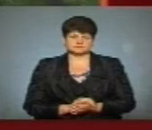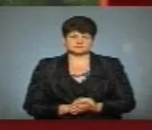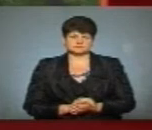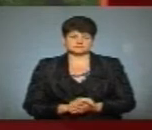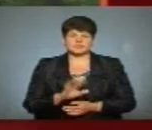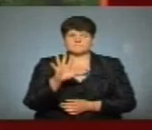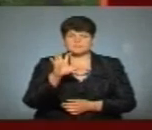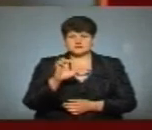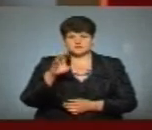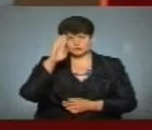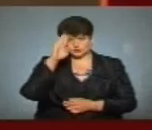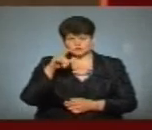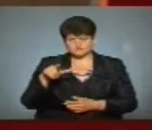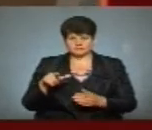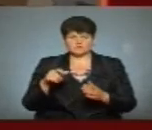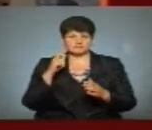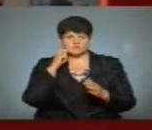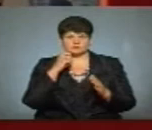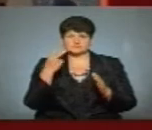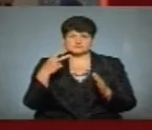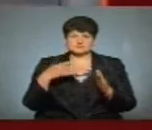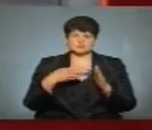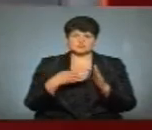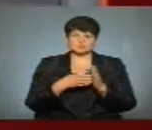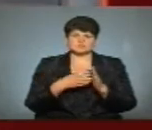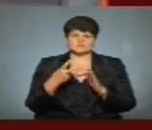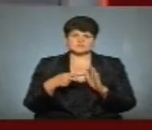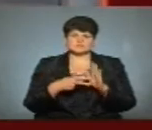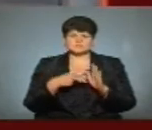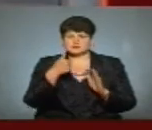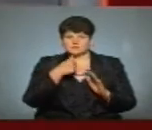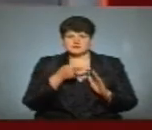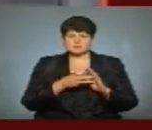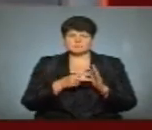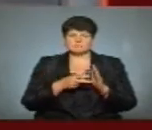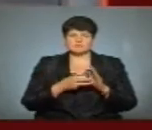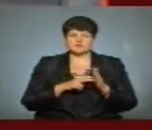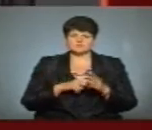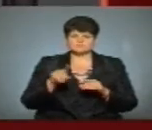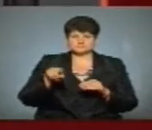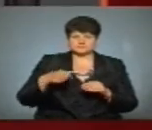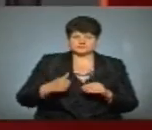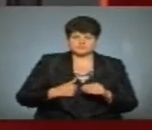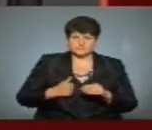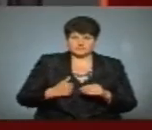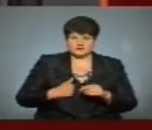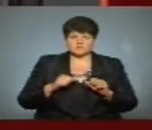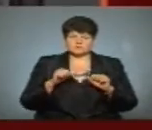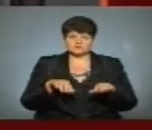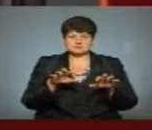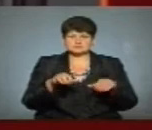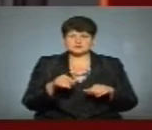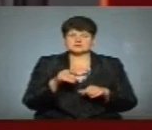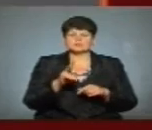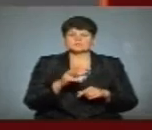П'ятсот чоловіків віком від 20 до 27 років з Тернопільщини планують призвати в Збройні сили України. Забрати до армії можуть тих, хто